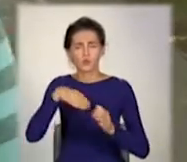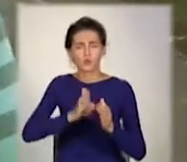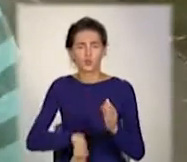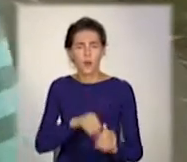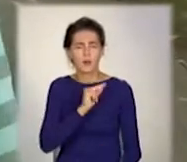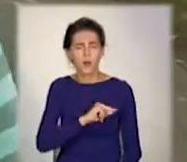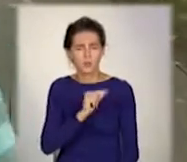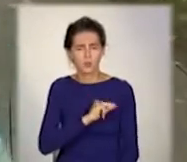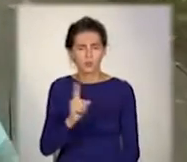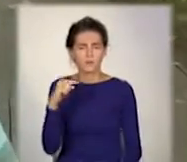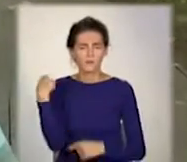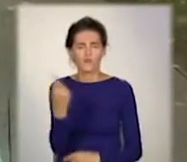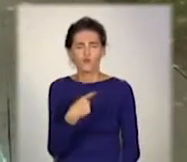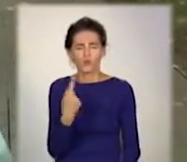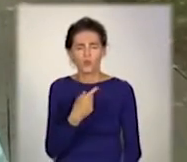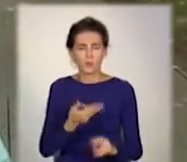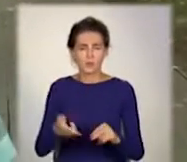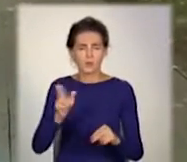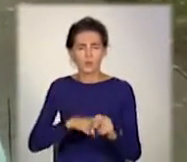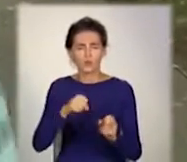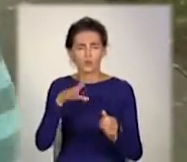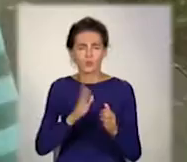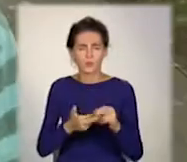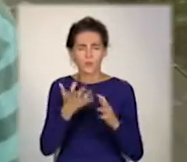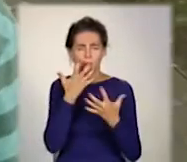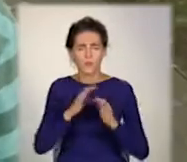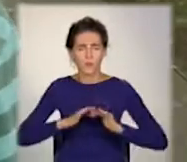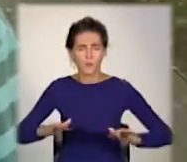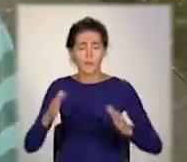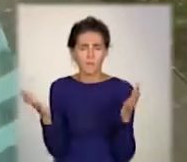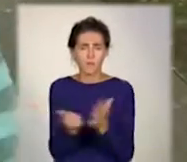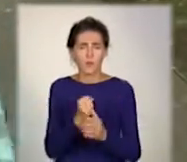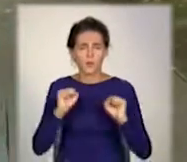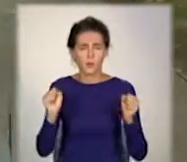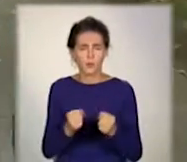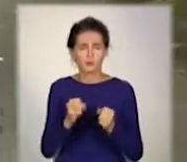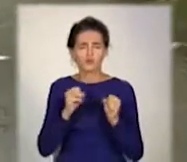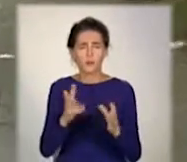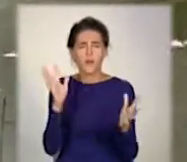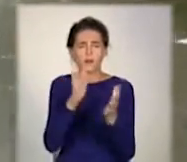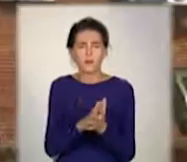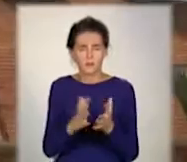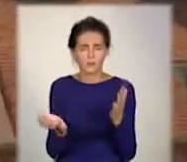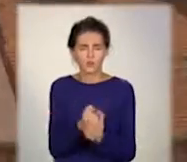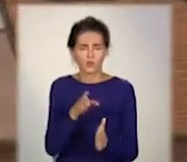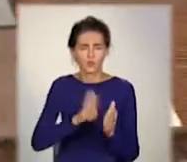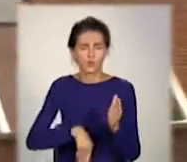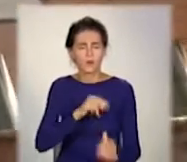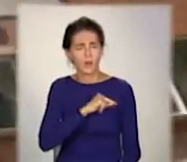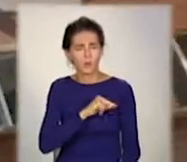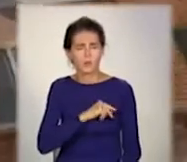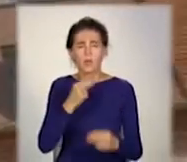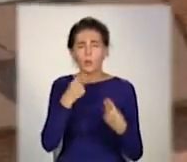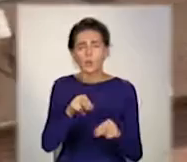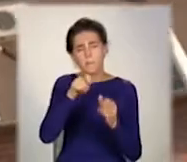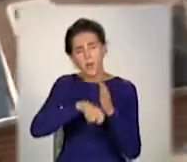что он хуже дает тепло. Точно так и кондиционер. Чем он грязнее, тем он хуже работает. Тож перевірте, в